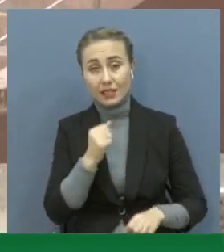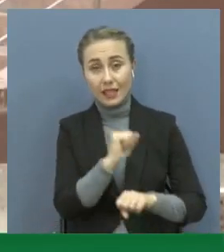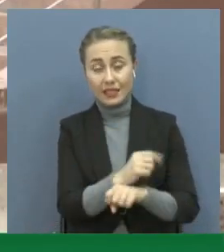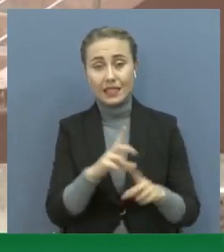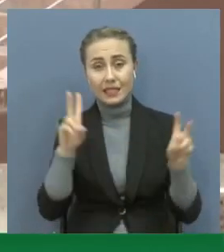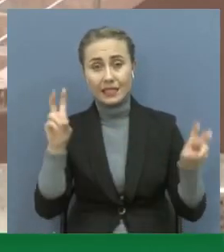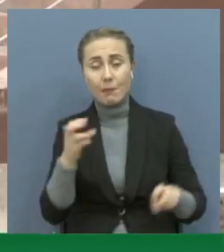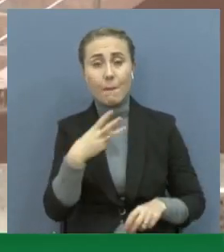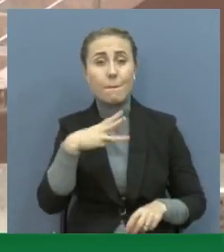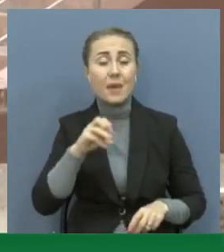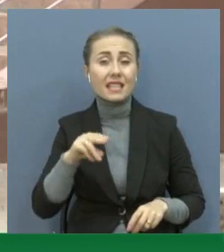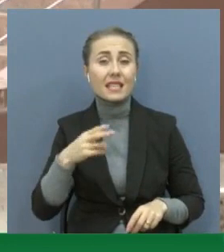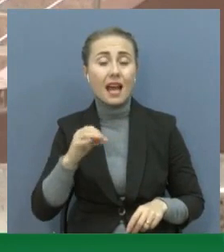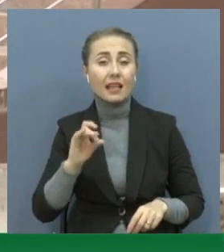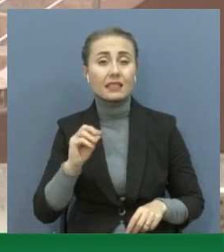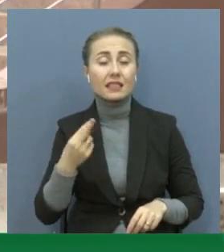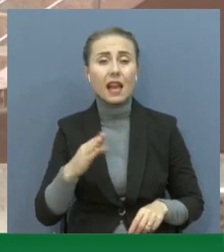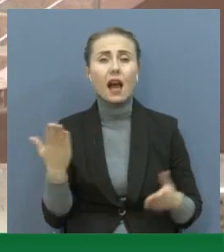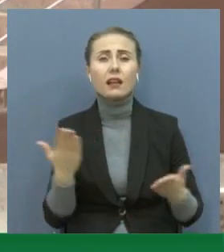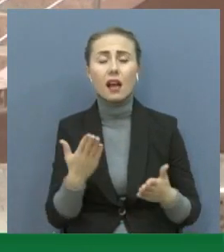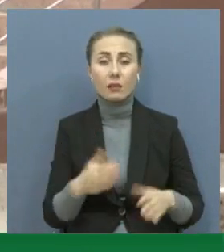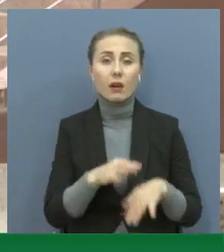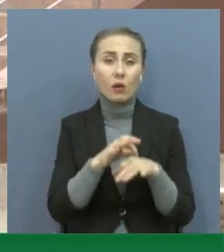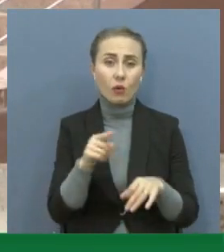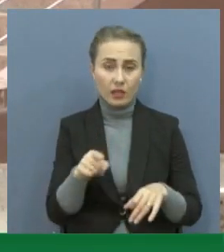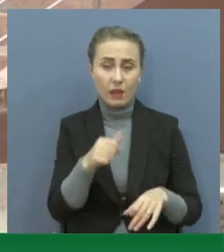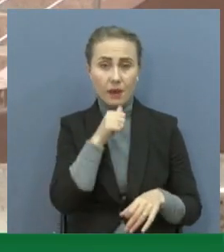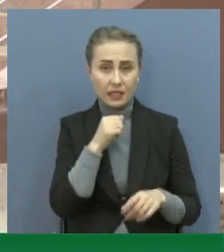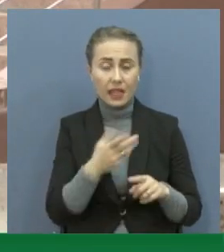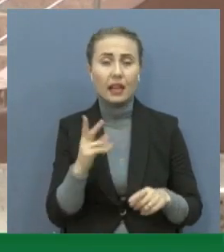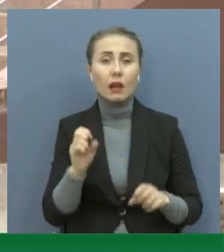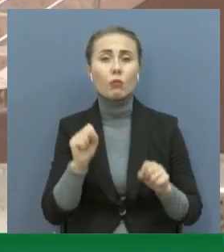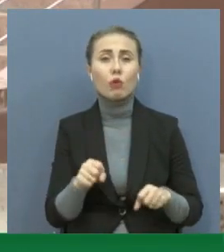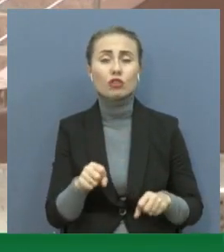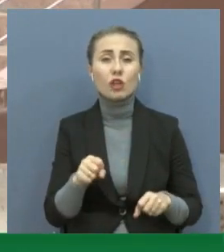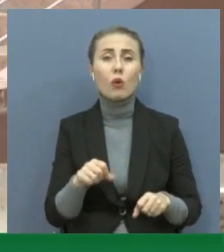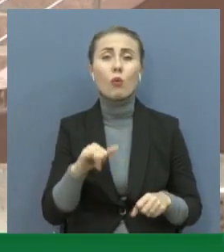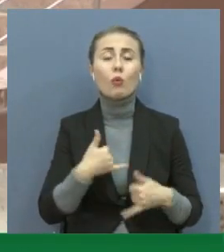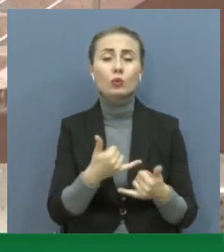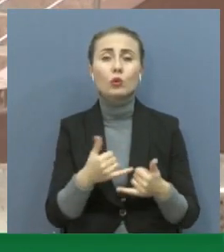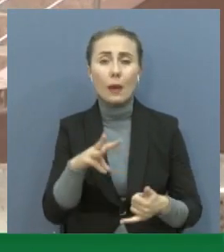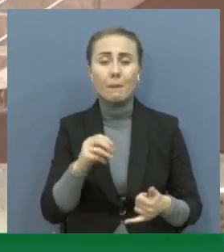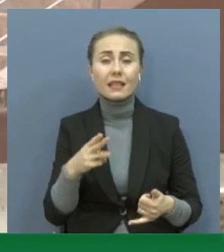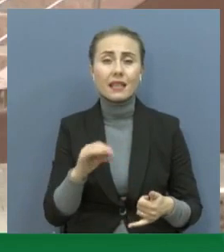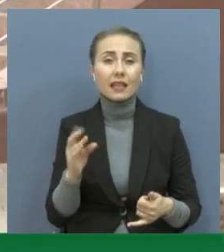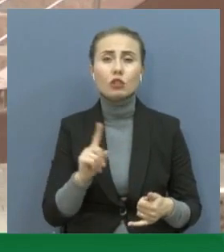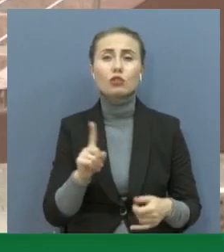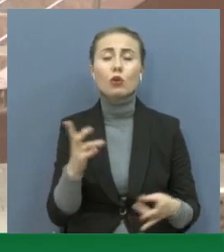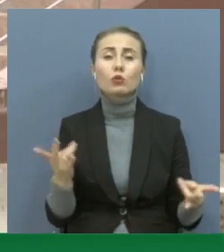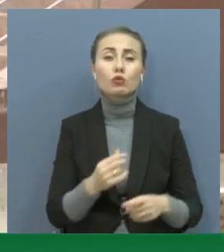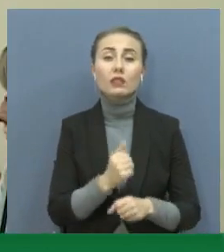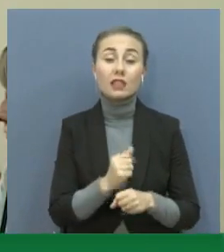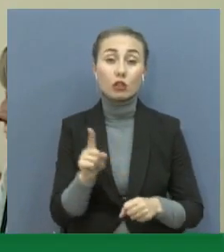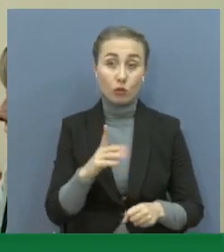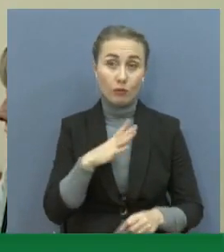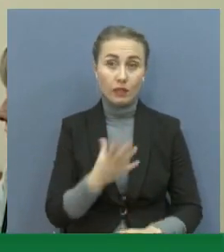на теме медиации. Как в Казахстане происходит этот процесс, как можно воспользоваться услугами медиатора и что нужно сделать для того, чтобы им